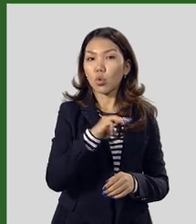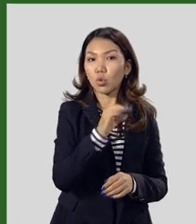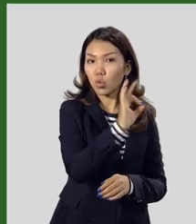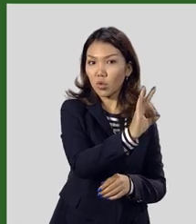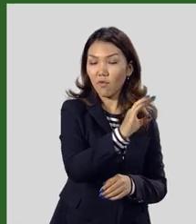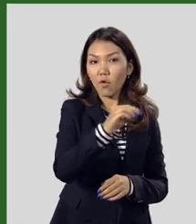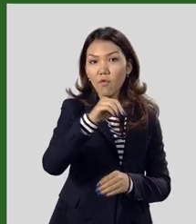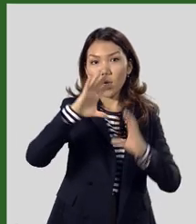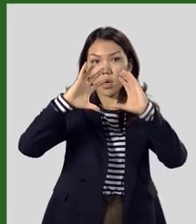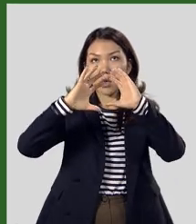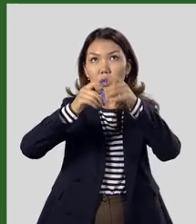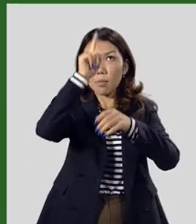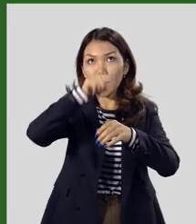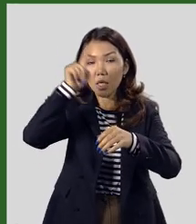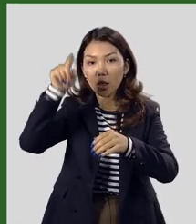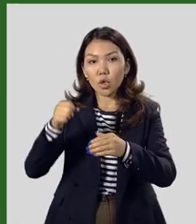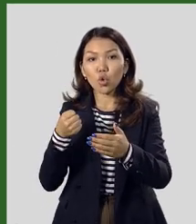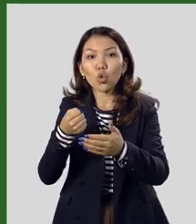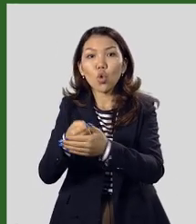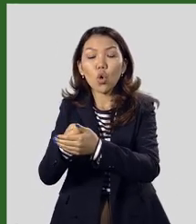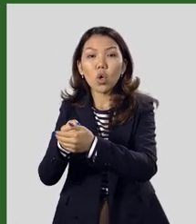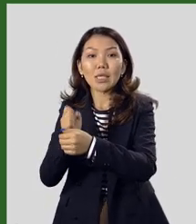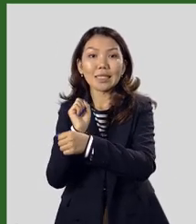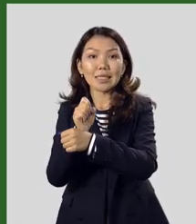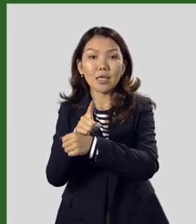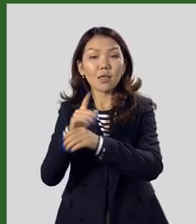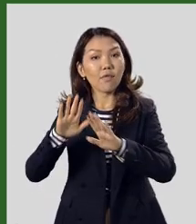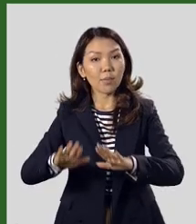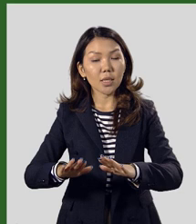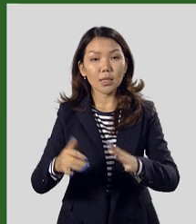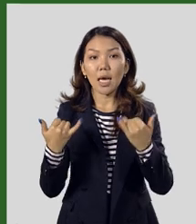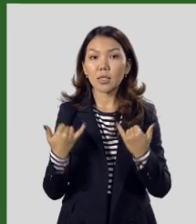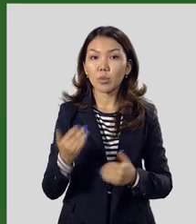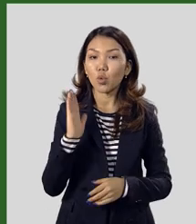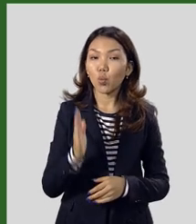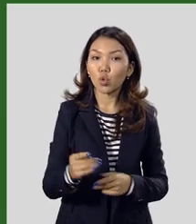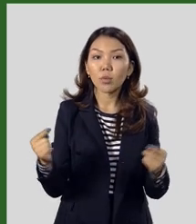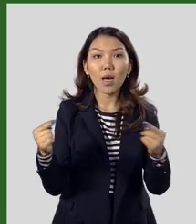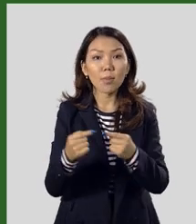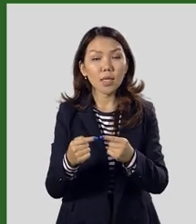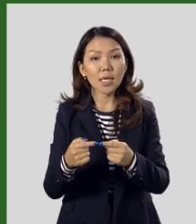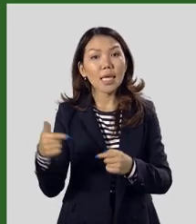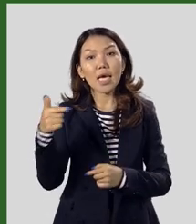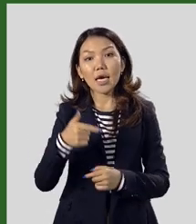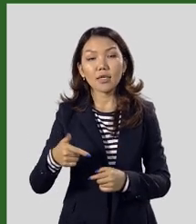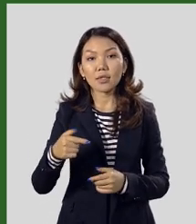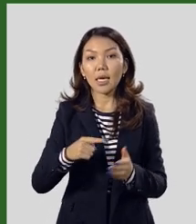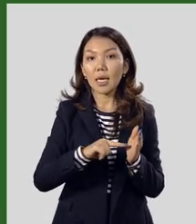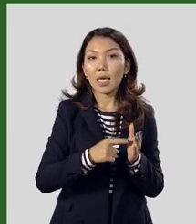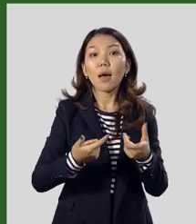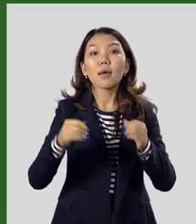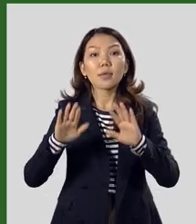меридиана до заданного места. А теперь будем определять географические